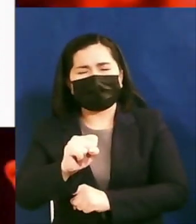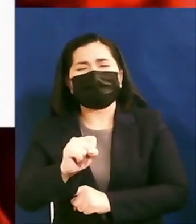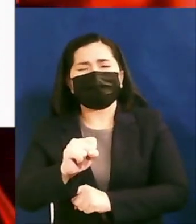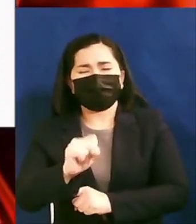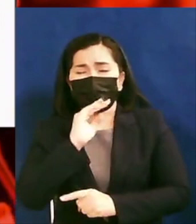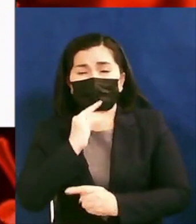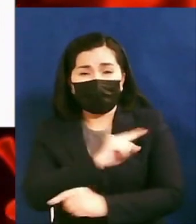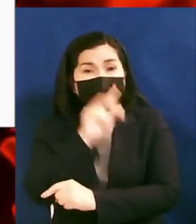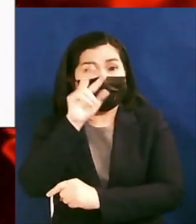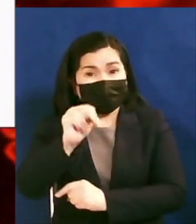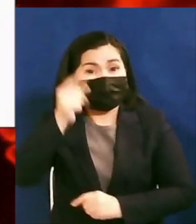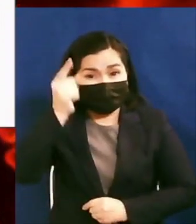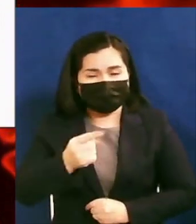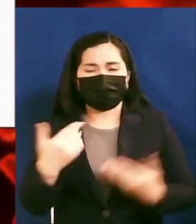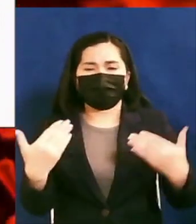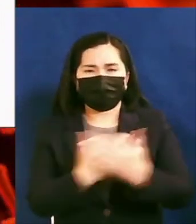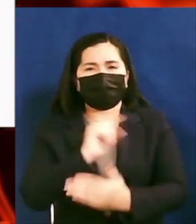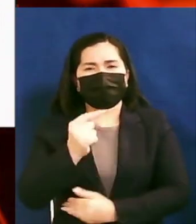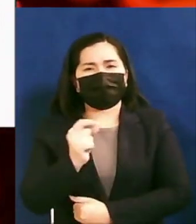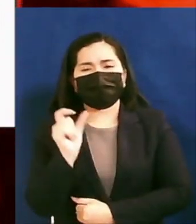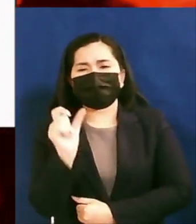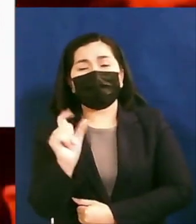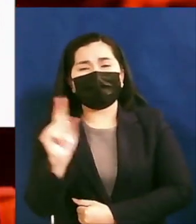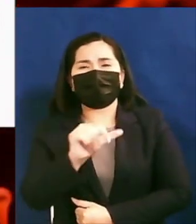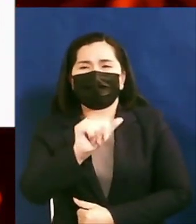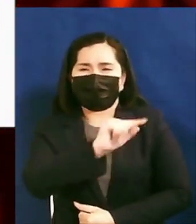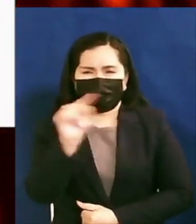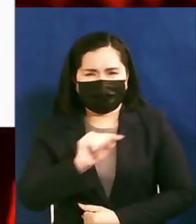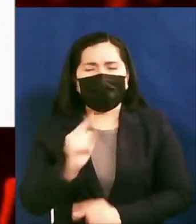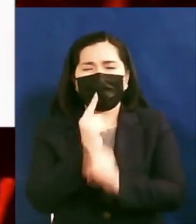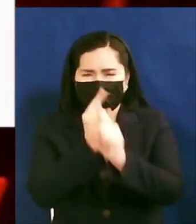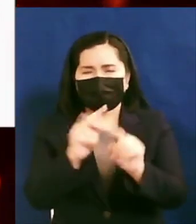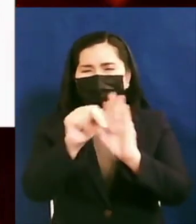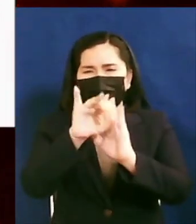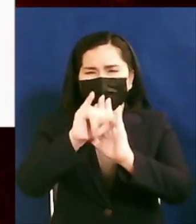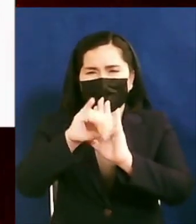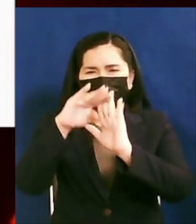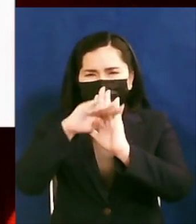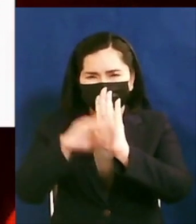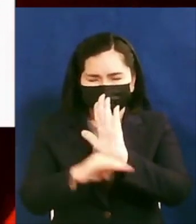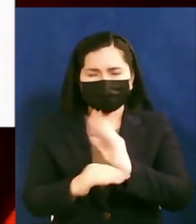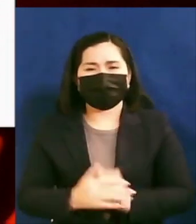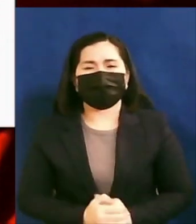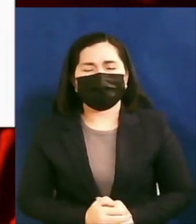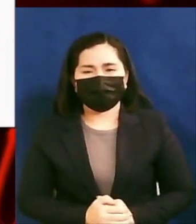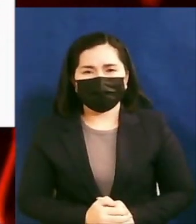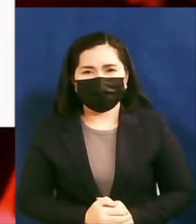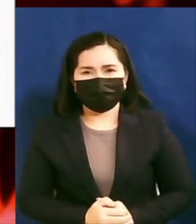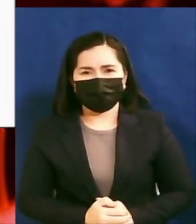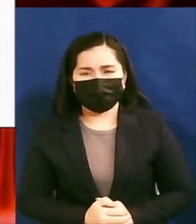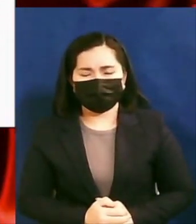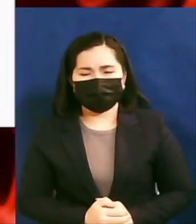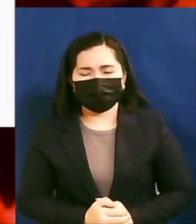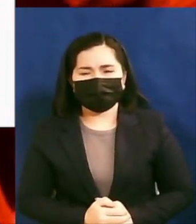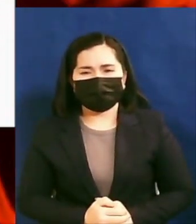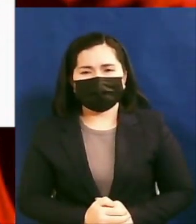ท่านไปถึงวันนัดก็น่าจะได้รับการเปลี่ยนนะครับเป็นตามนโยบายที่กล่าวนี้นะครับโดยที่ถ้าเราแยกเป็นสูตรตาม